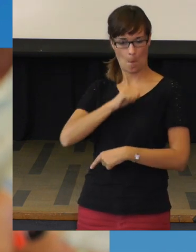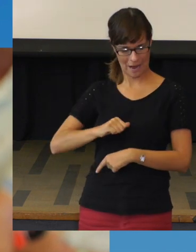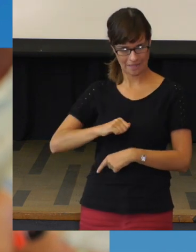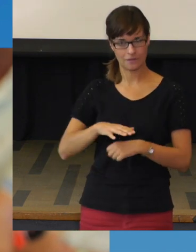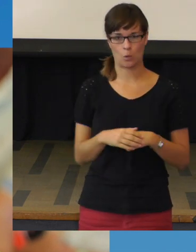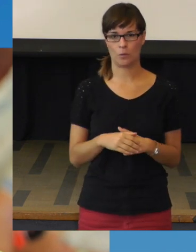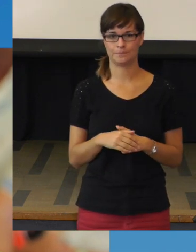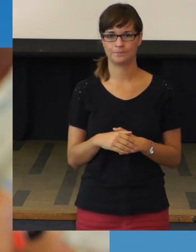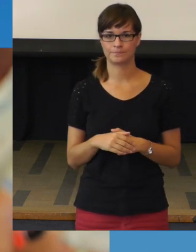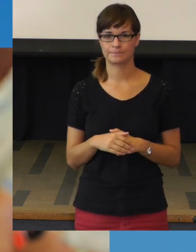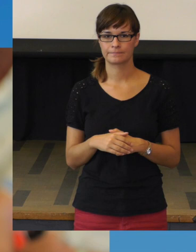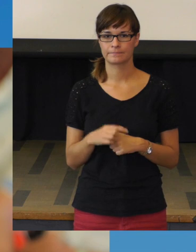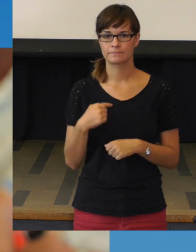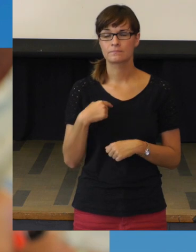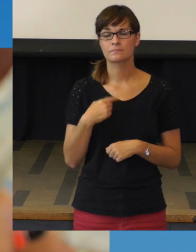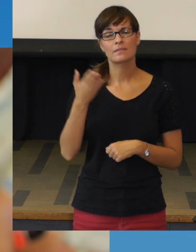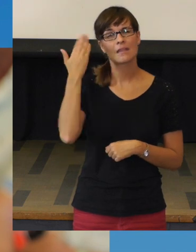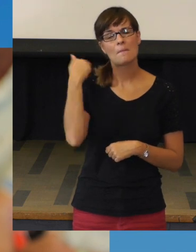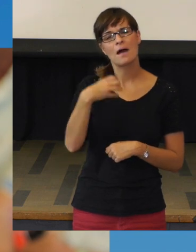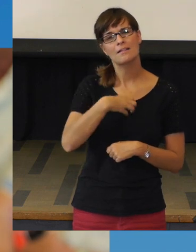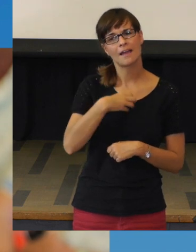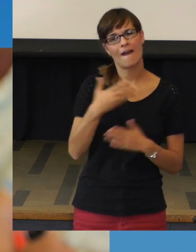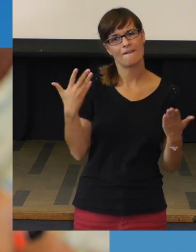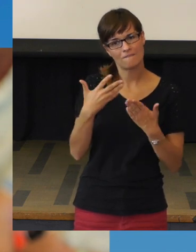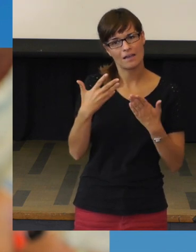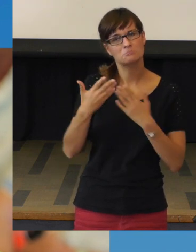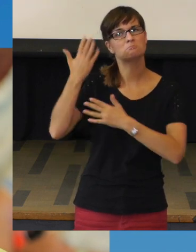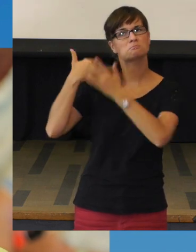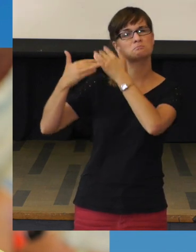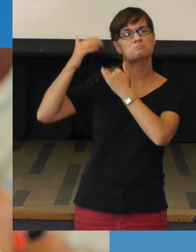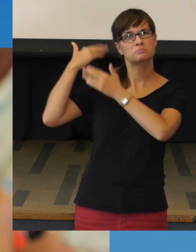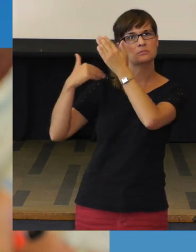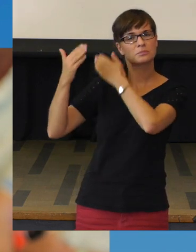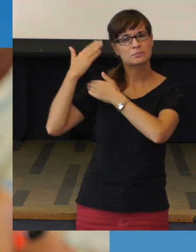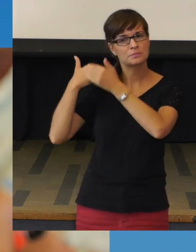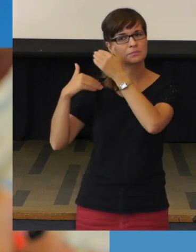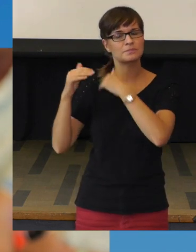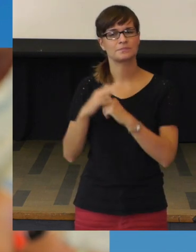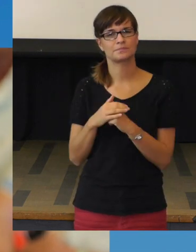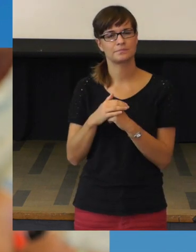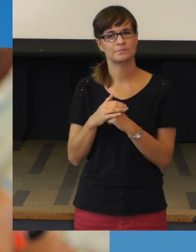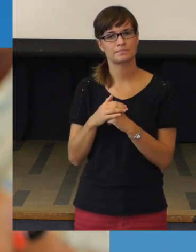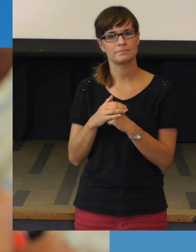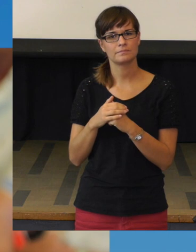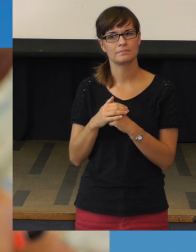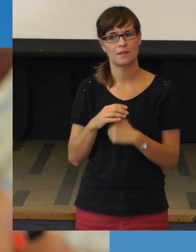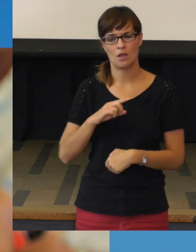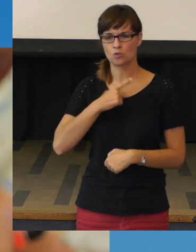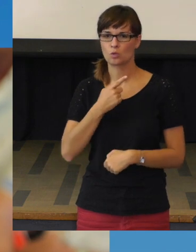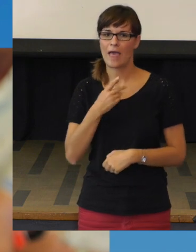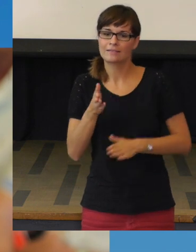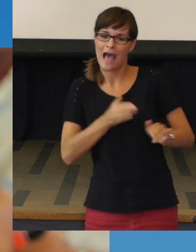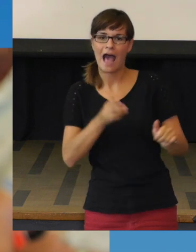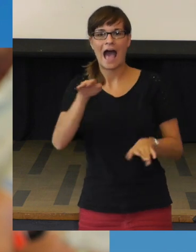Bei mir hat Folgendes vorgelegen, es gibt da eine Vorgeschichte. Ich hatte einen Sturz beim